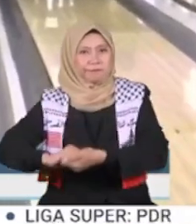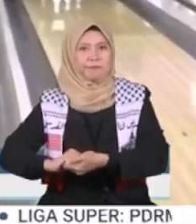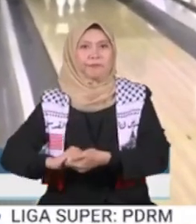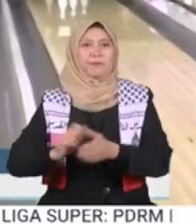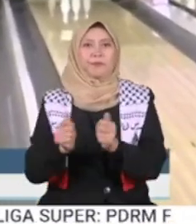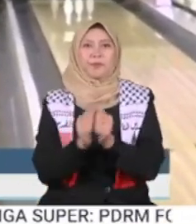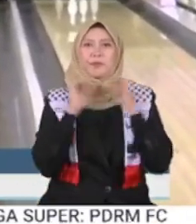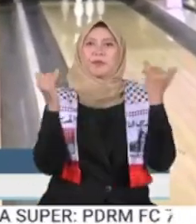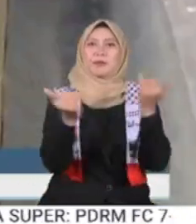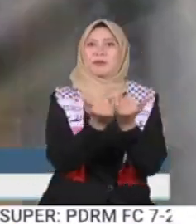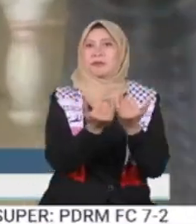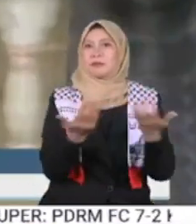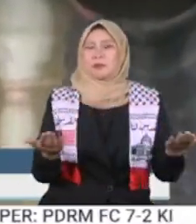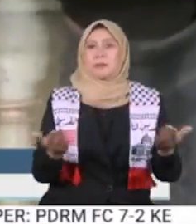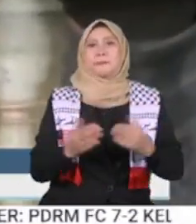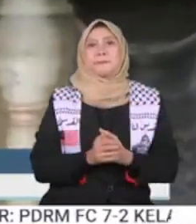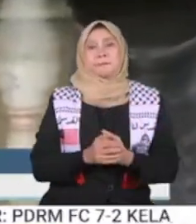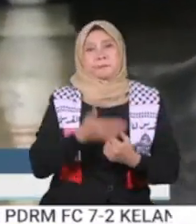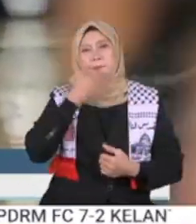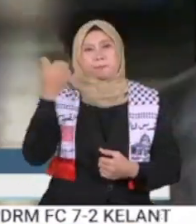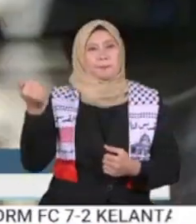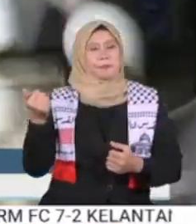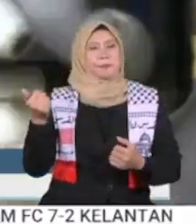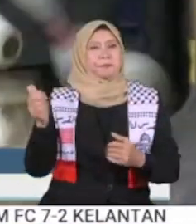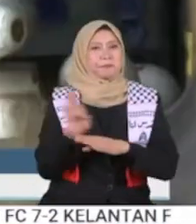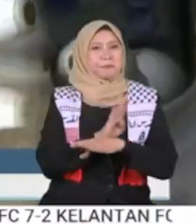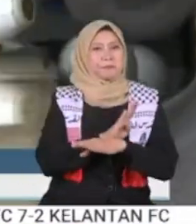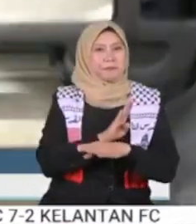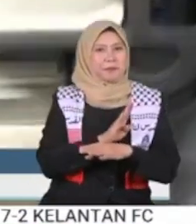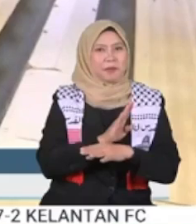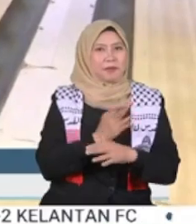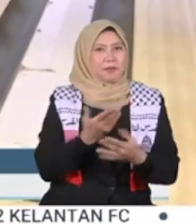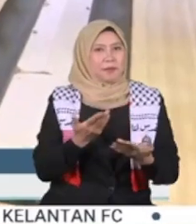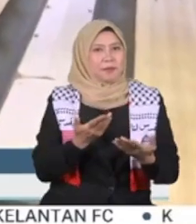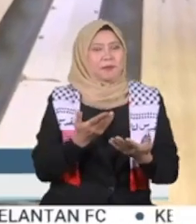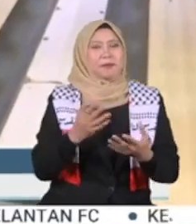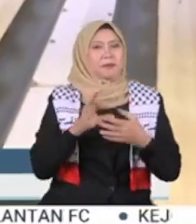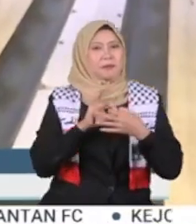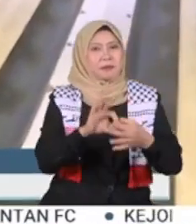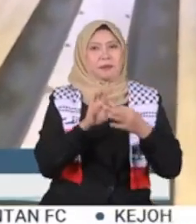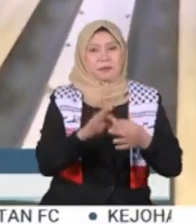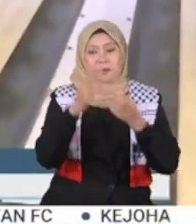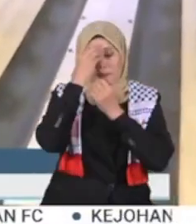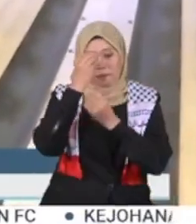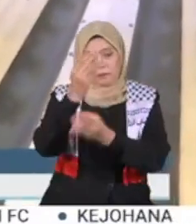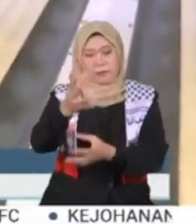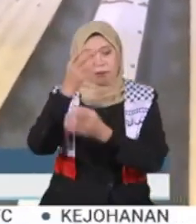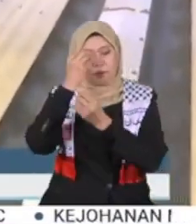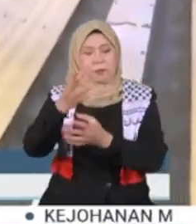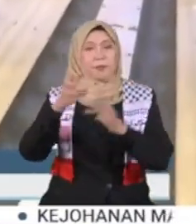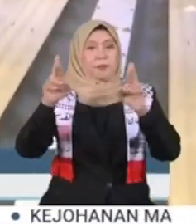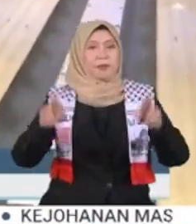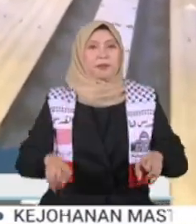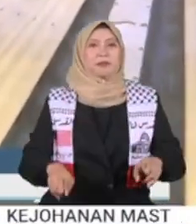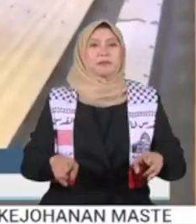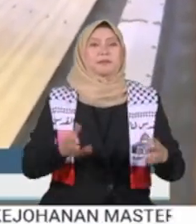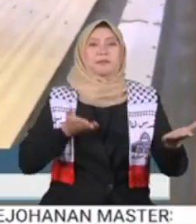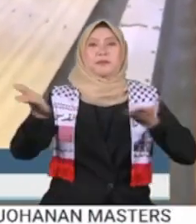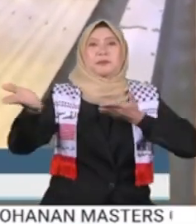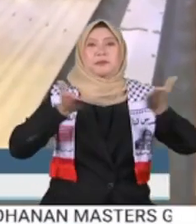Syarikat menjalinkan rangkaian yang lebihas pertama di dalam memaklumkan rakyat tentang relevan